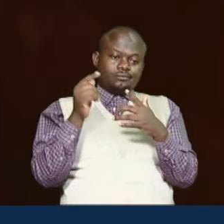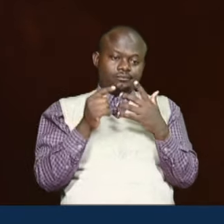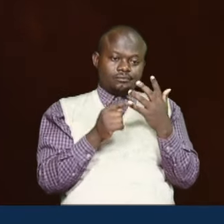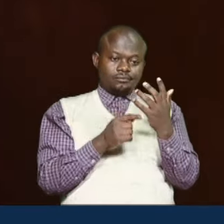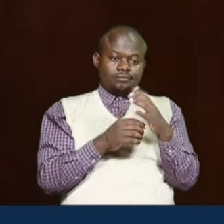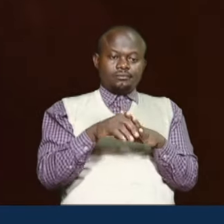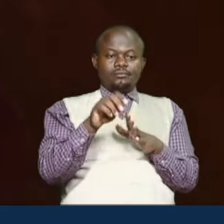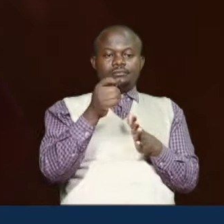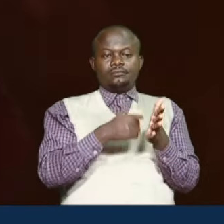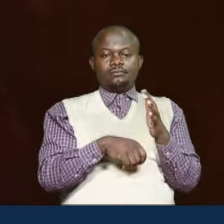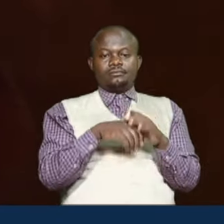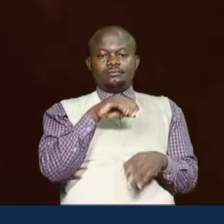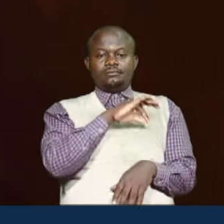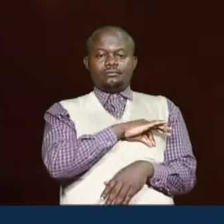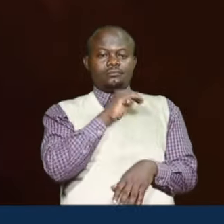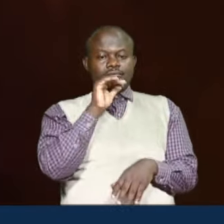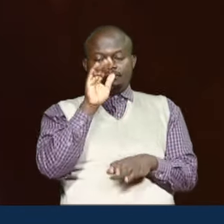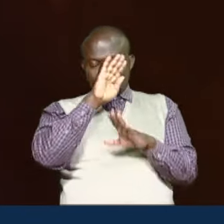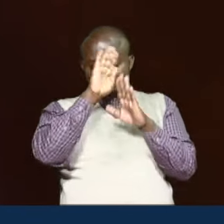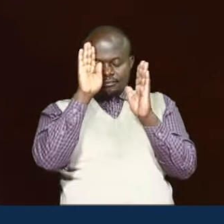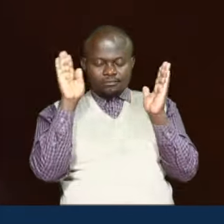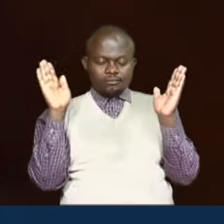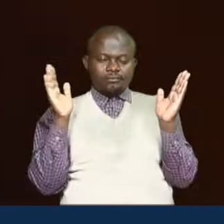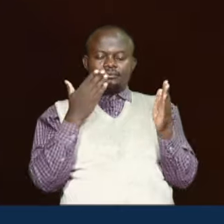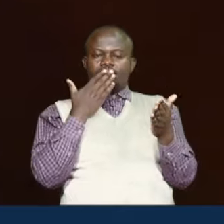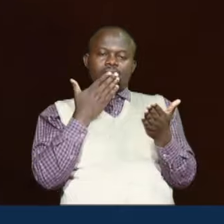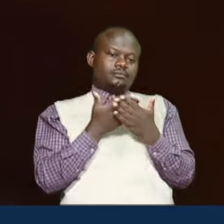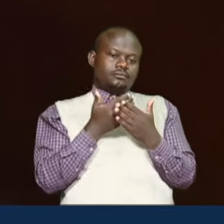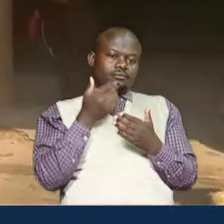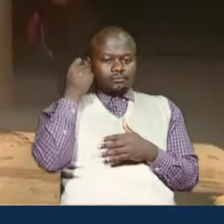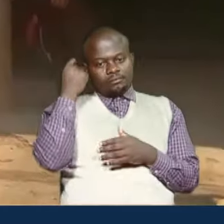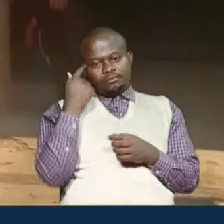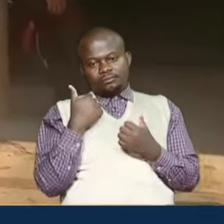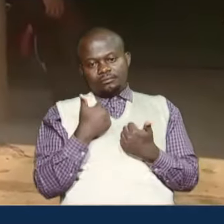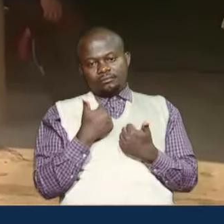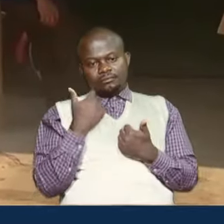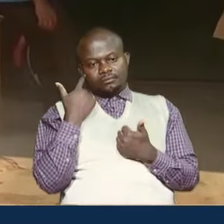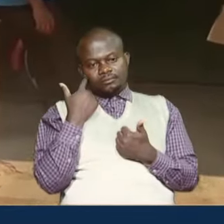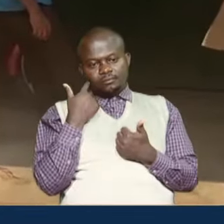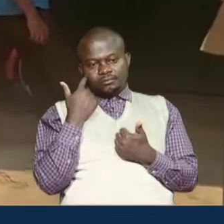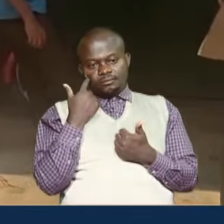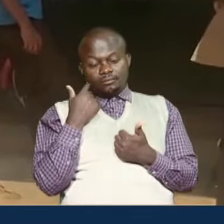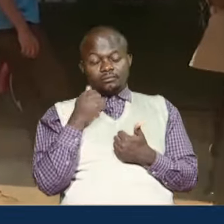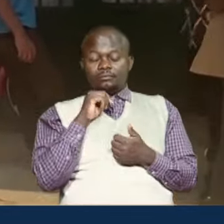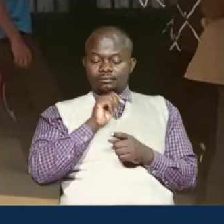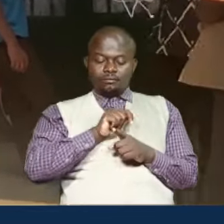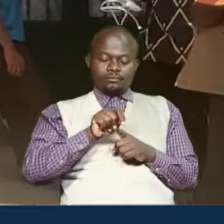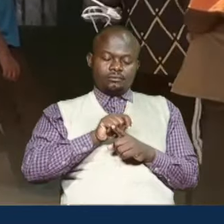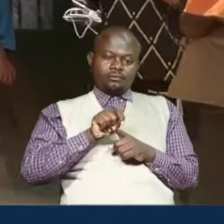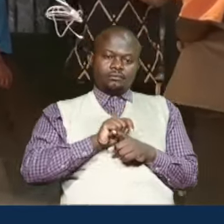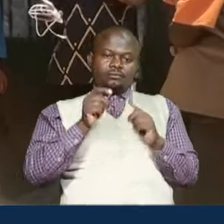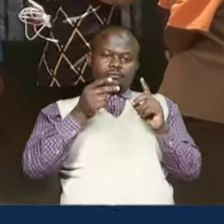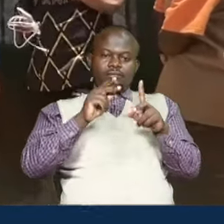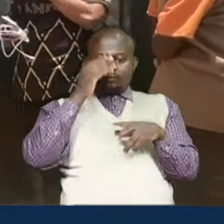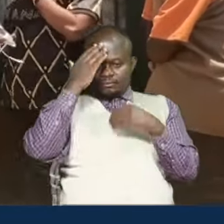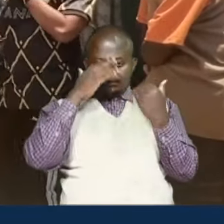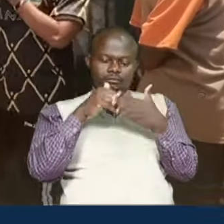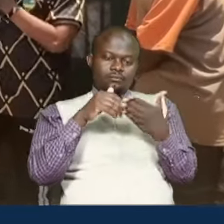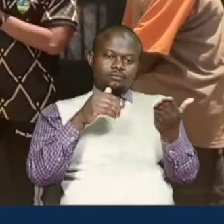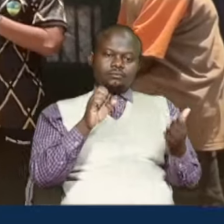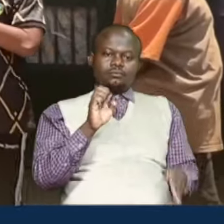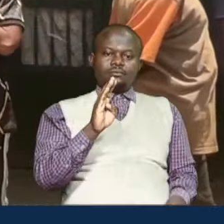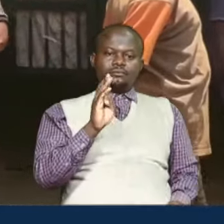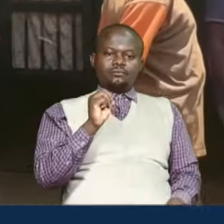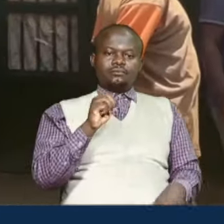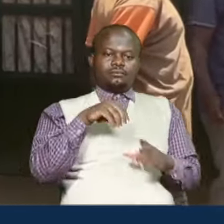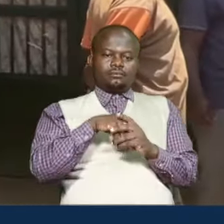ibyo umusoro ku nyungu, ntabwo babisobanukiwe ngo babyumve neza. Nyine nta mahugurwa yabayo kugira ngo babwire abacuruzi bya IBM ibyo kintu